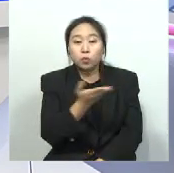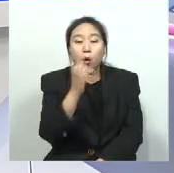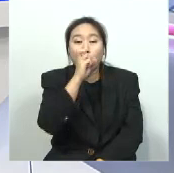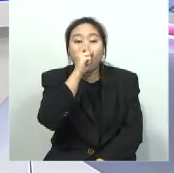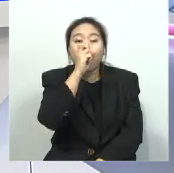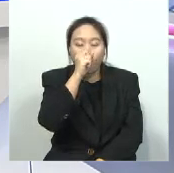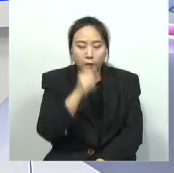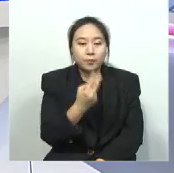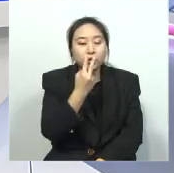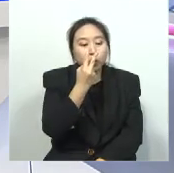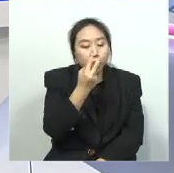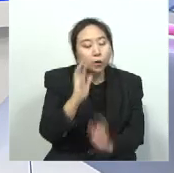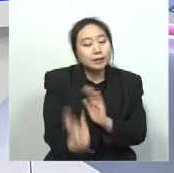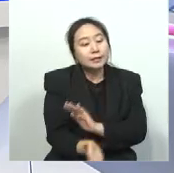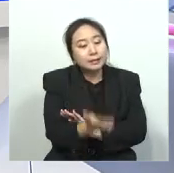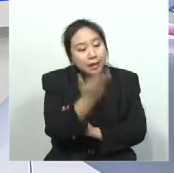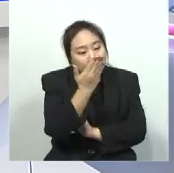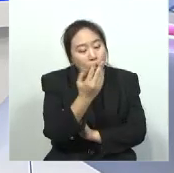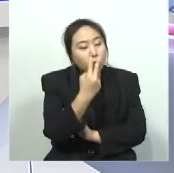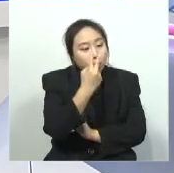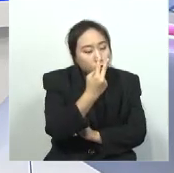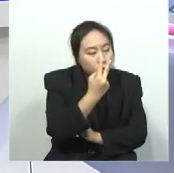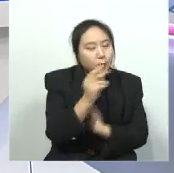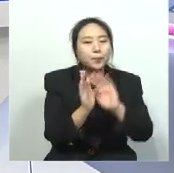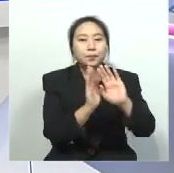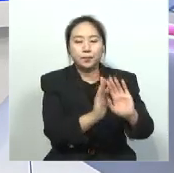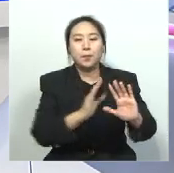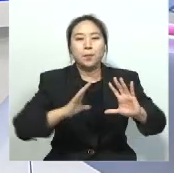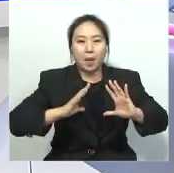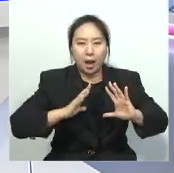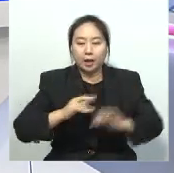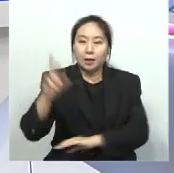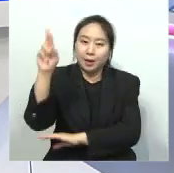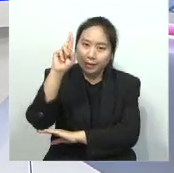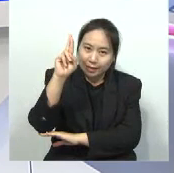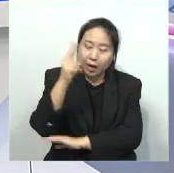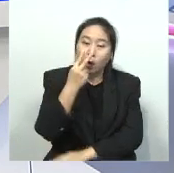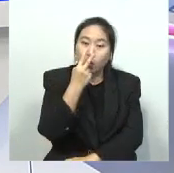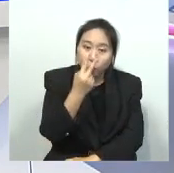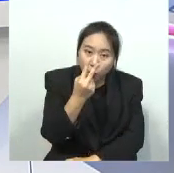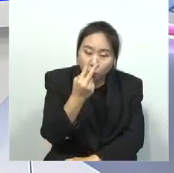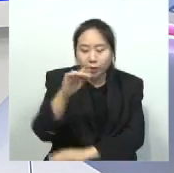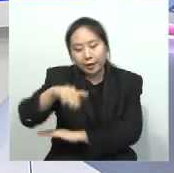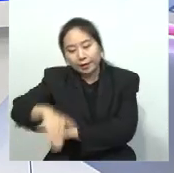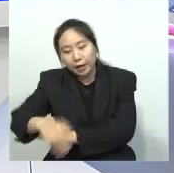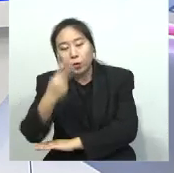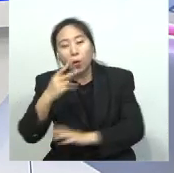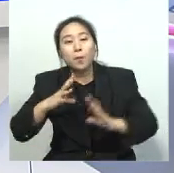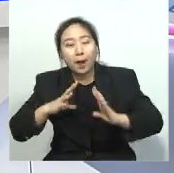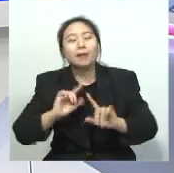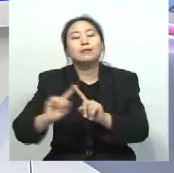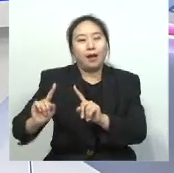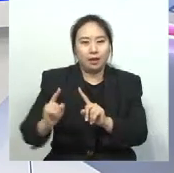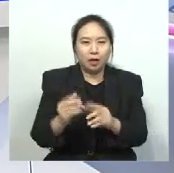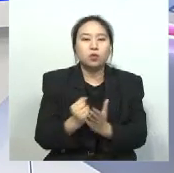องเว้นลองดูสักช่วงเช้าครั้งนึงแล้วมาช่วงเย็นครั้งนึงหรือจะเป็นช่วงเช้าแล้วก็มาดูข่าวเที่ยงของเราแล้วก็ช่วงเย็นอีกทีนึงก็ได้ อาจจะทำให้คุณแจ็คเนี่ยห